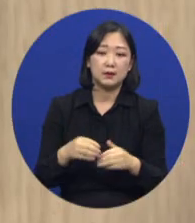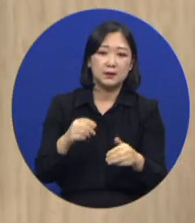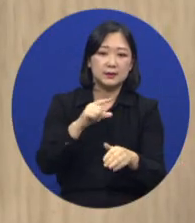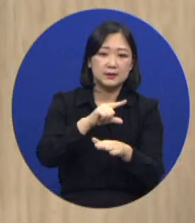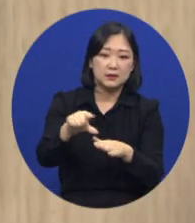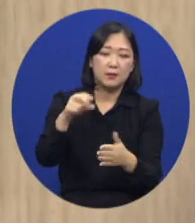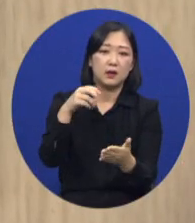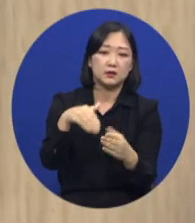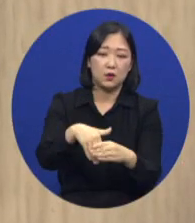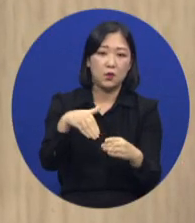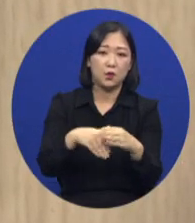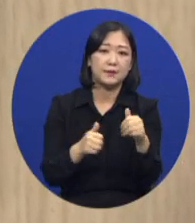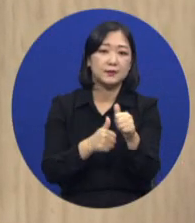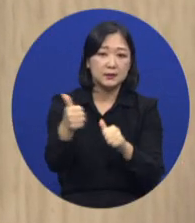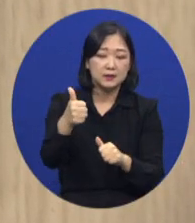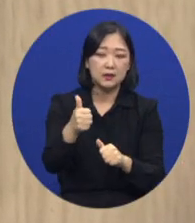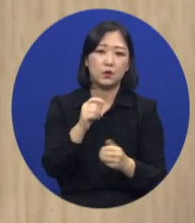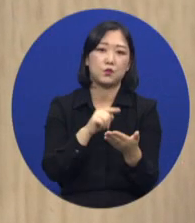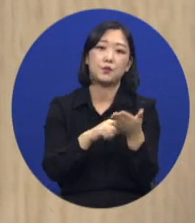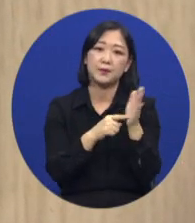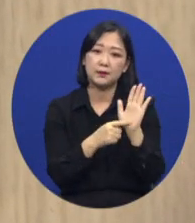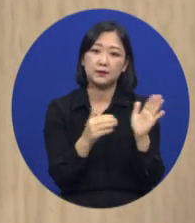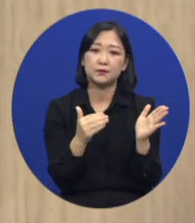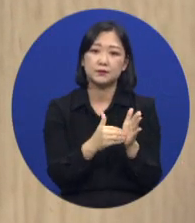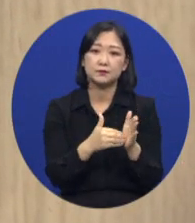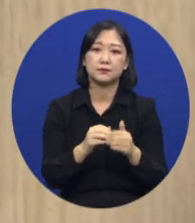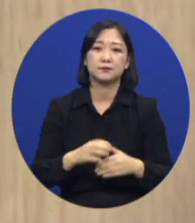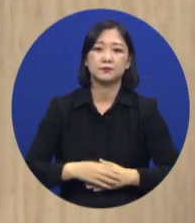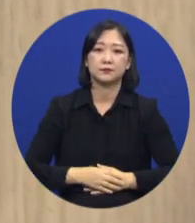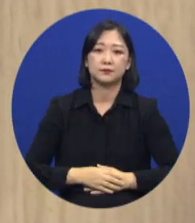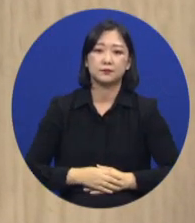지방선거를 승리로 이끌겠다고 밝혔습니다.